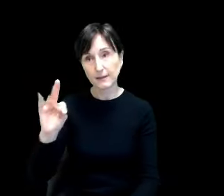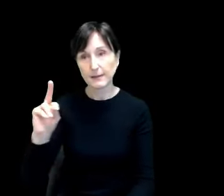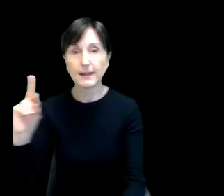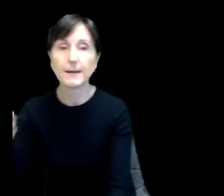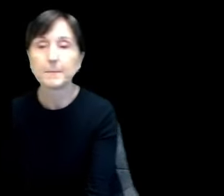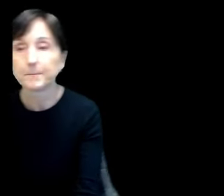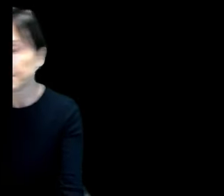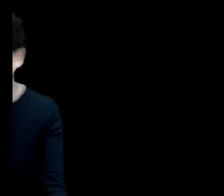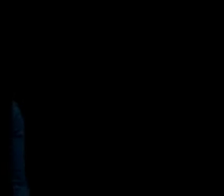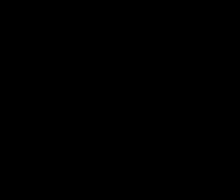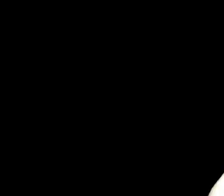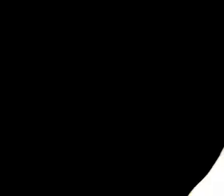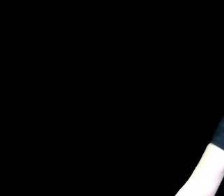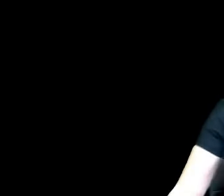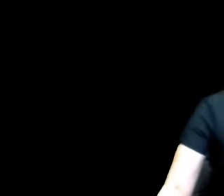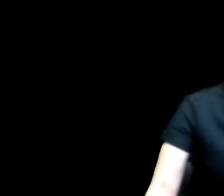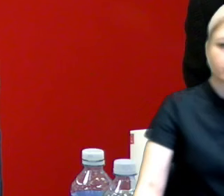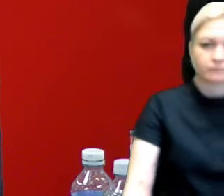iš